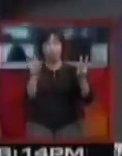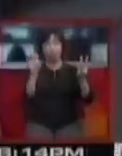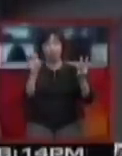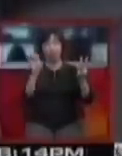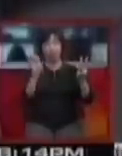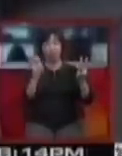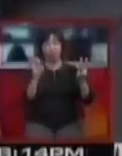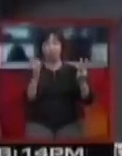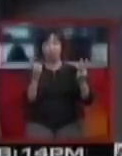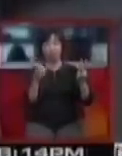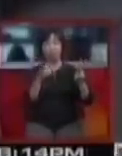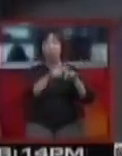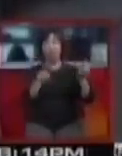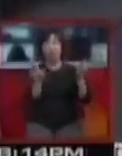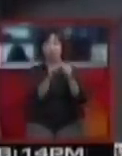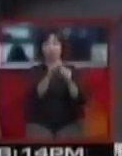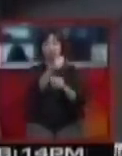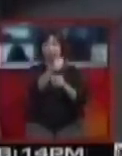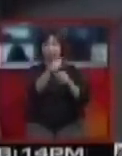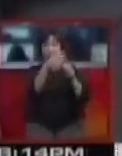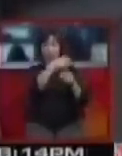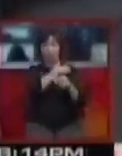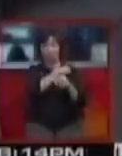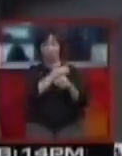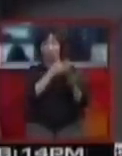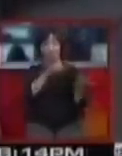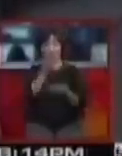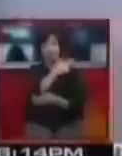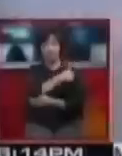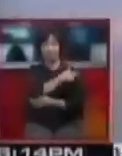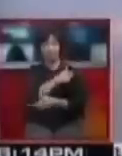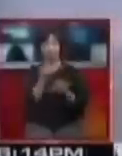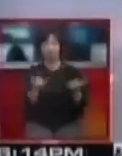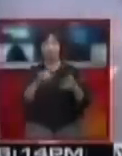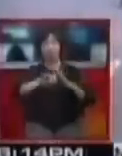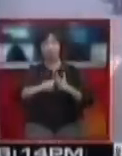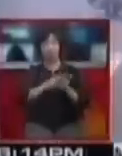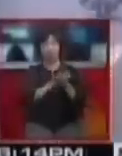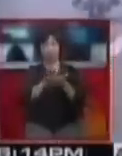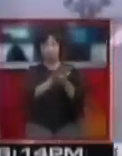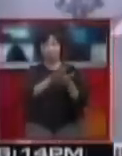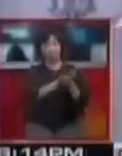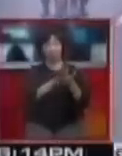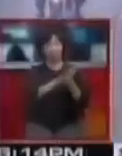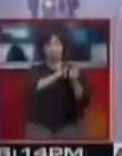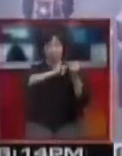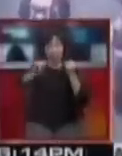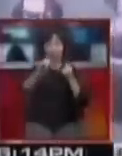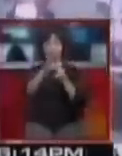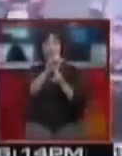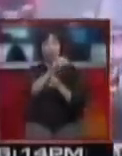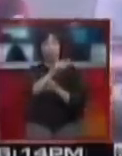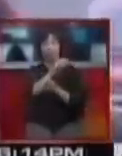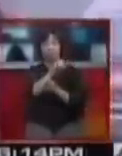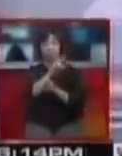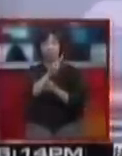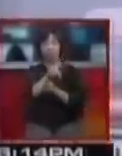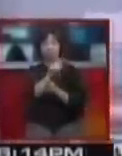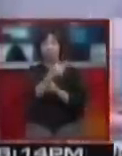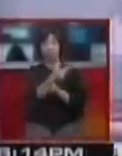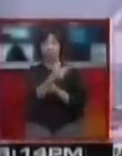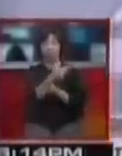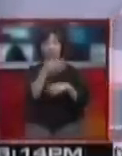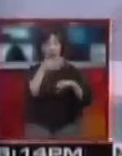ngayon naman ay sinisimulan ng MMDA na yung paglilinis dito nga kahabaan nga ng Commonwealth Avenue ng anumang oras